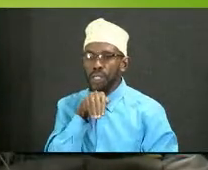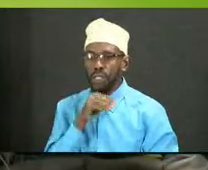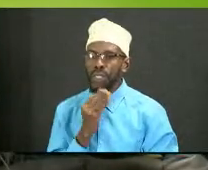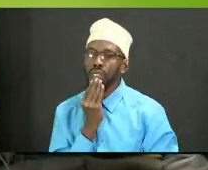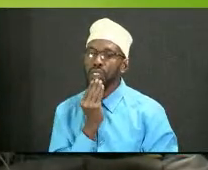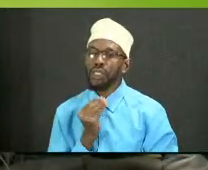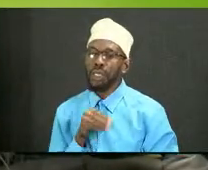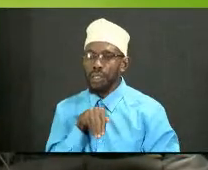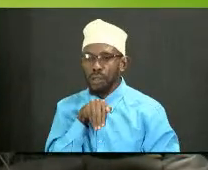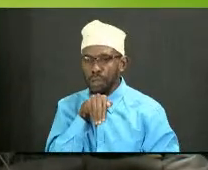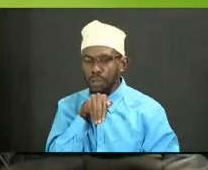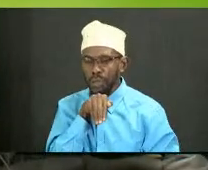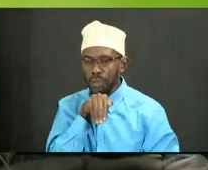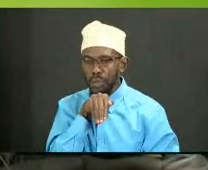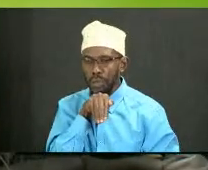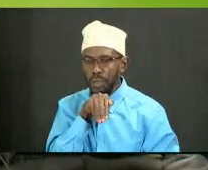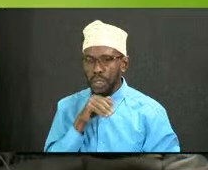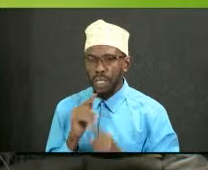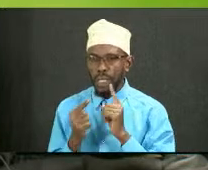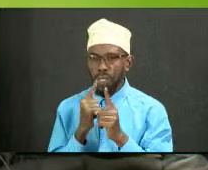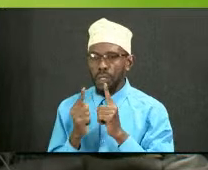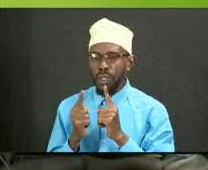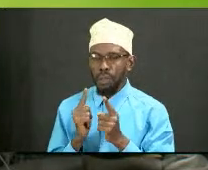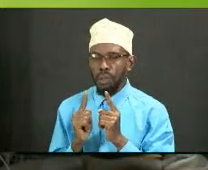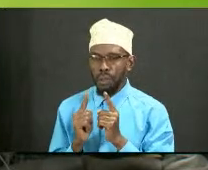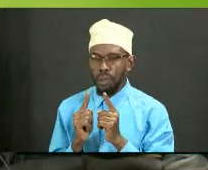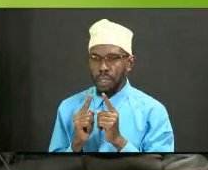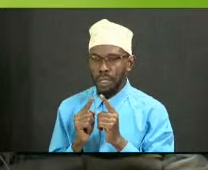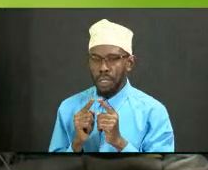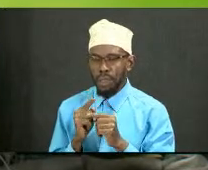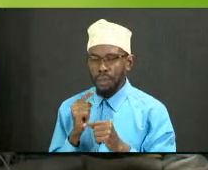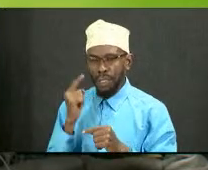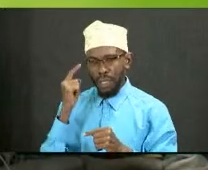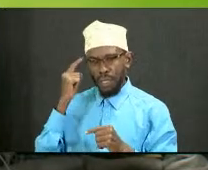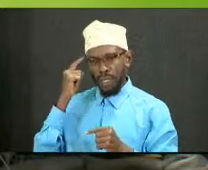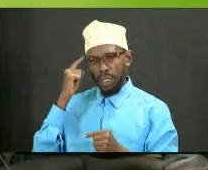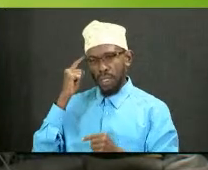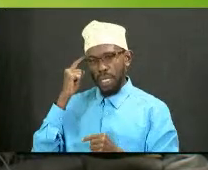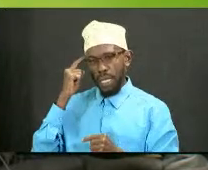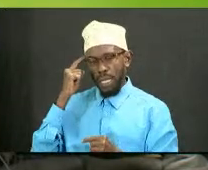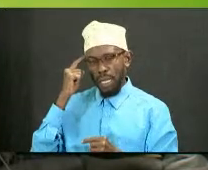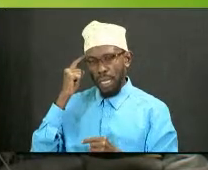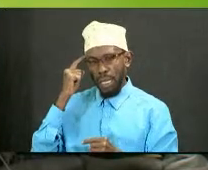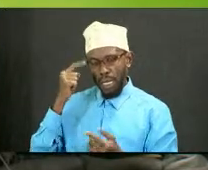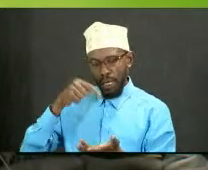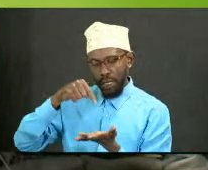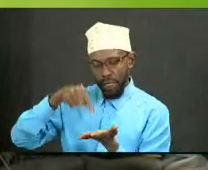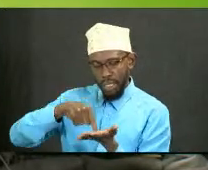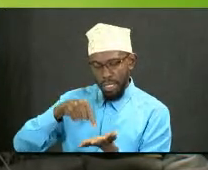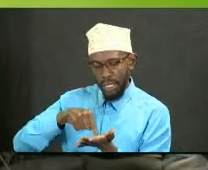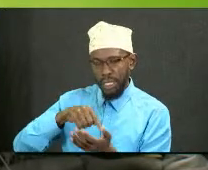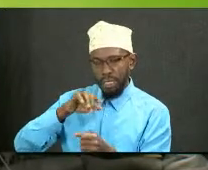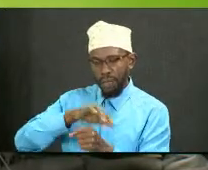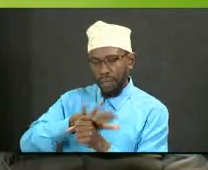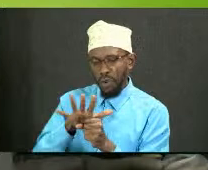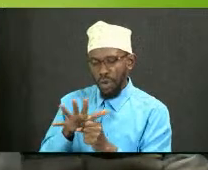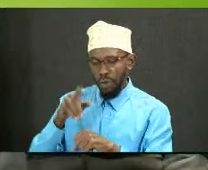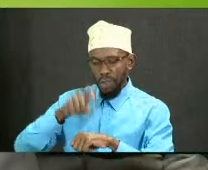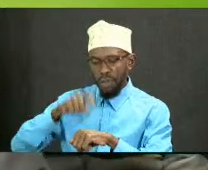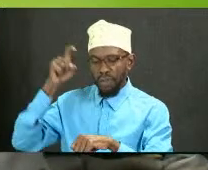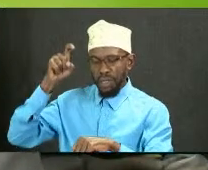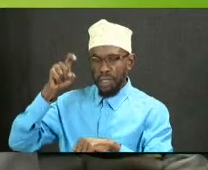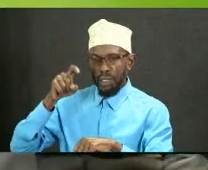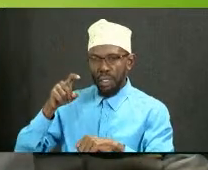Jafar, utujuze takwimu zinasemaje ukizingatia jinsi ambavyo janga hili limeathiri sekta